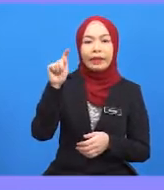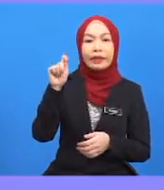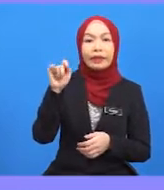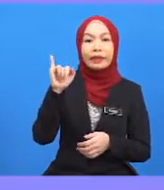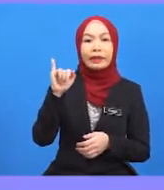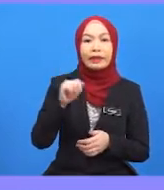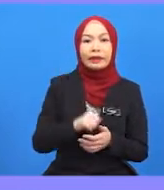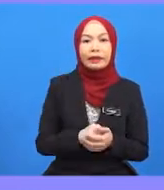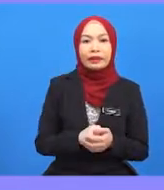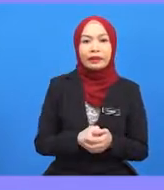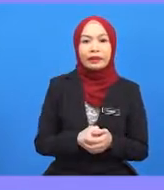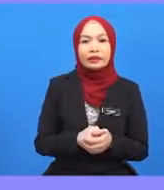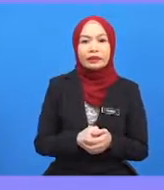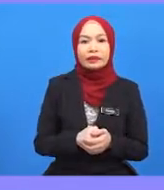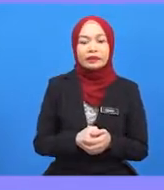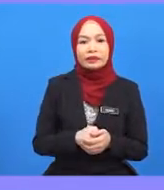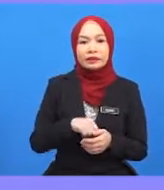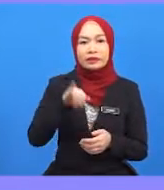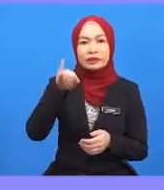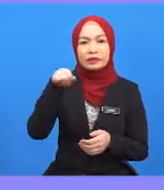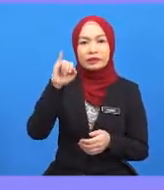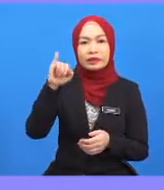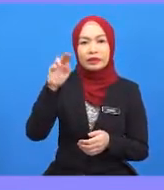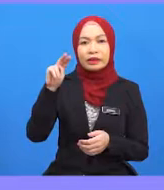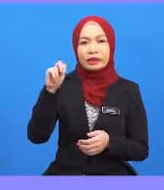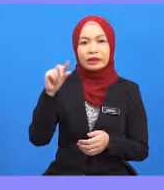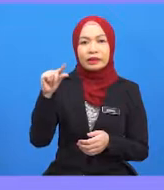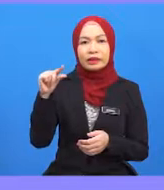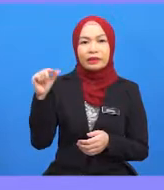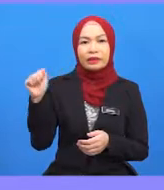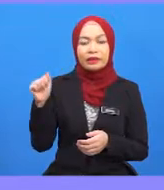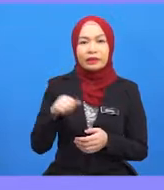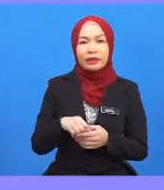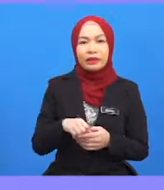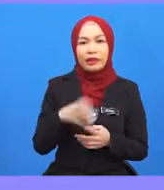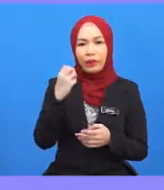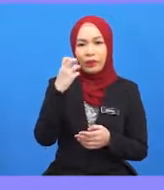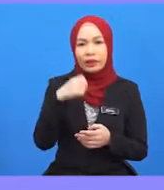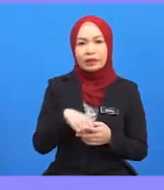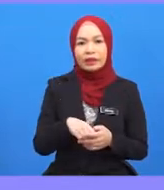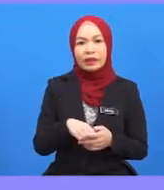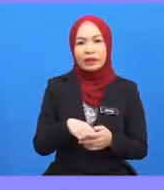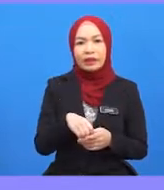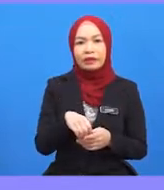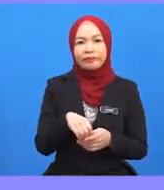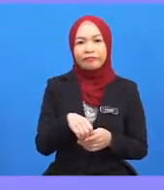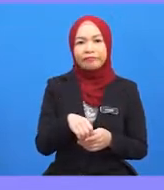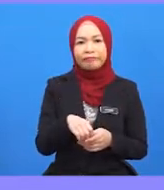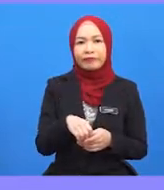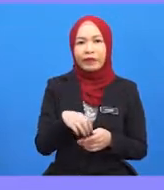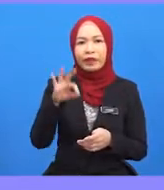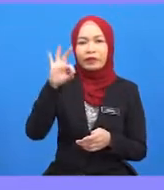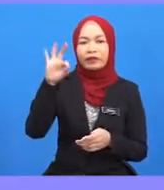penetralan, penunjuk phenolphthalein akan berubah dari merah jambu kepada tidak